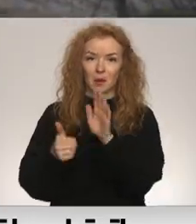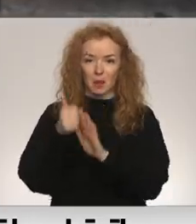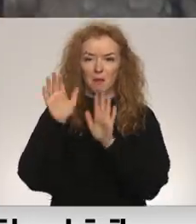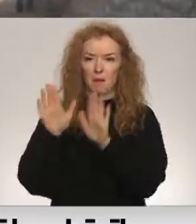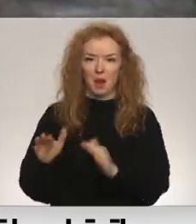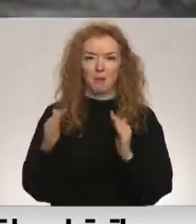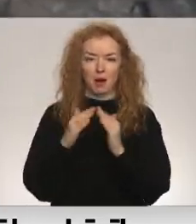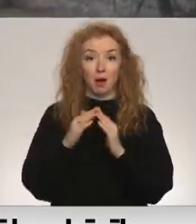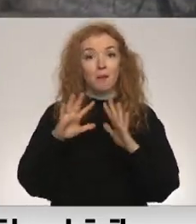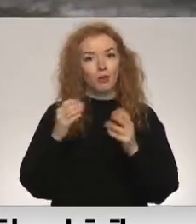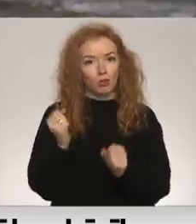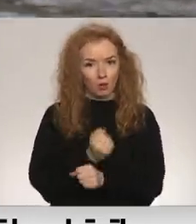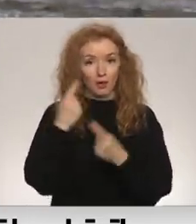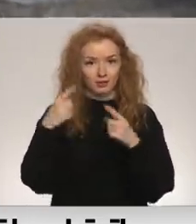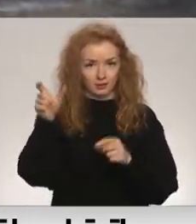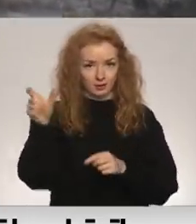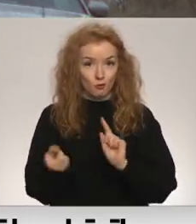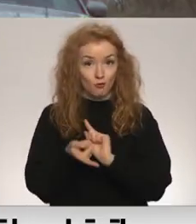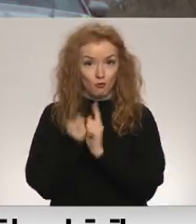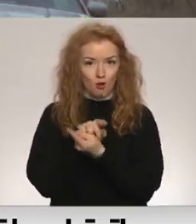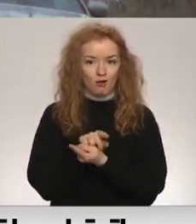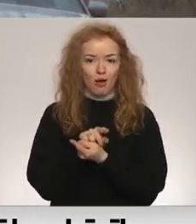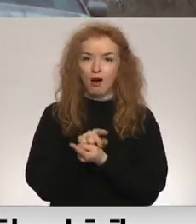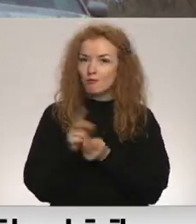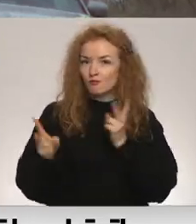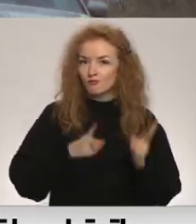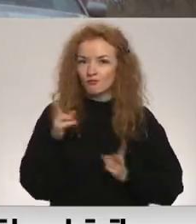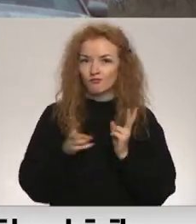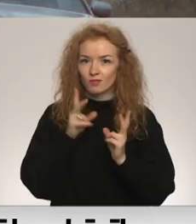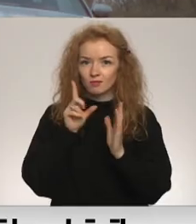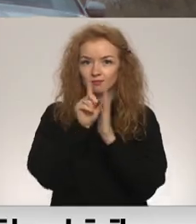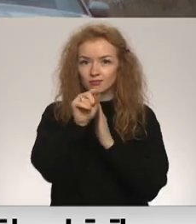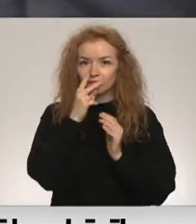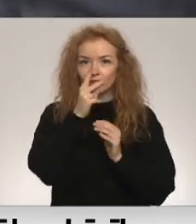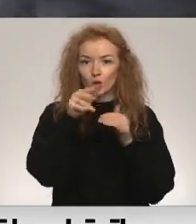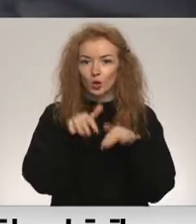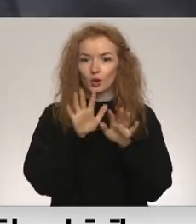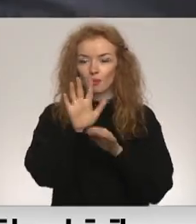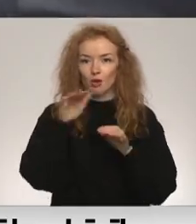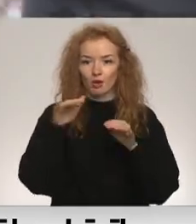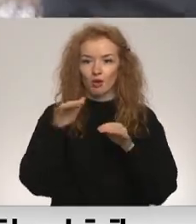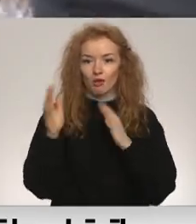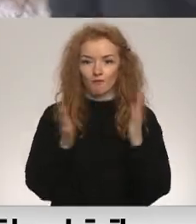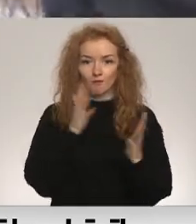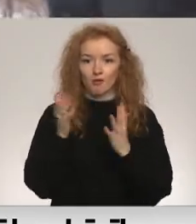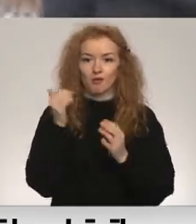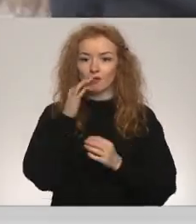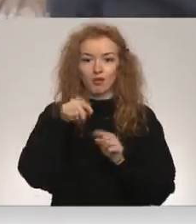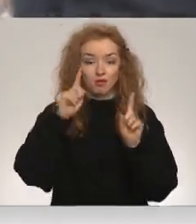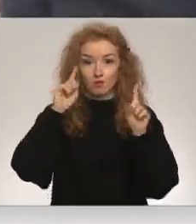lieki neriskēt, bet citiem tieši otrādi – pamudinājums doties izbaudīt vētru pie jūras. Šis ir ritīgi traks